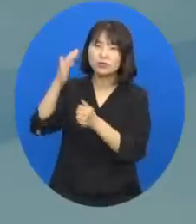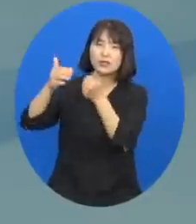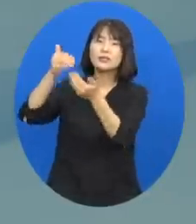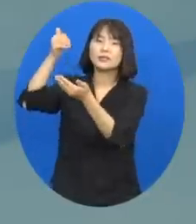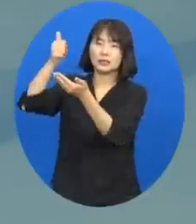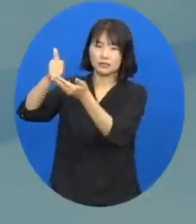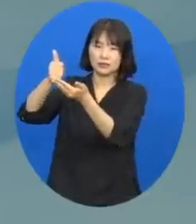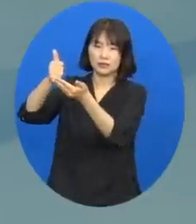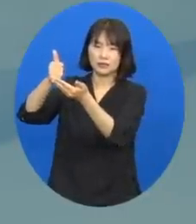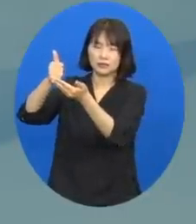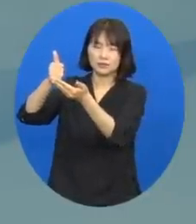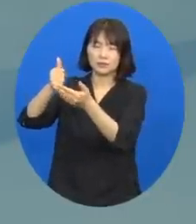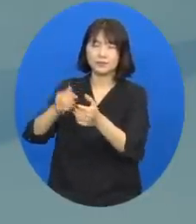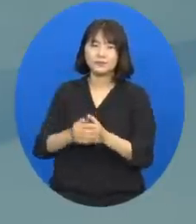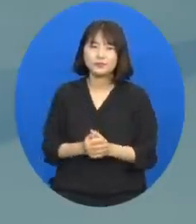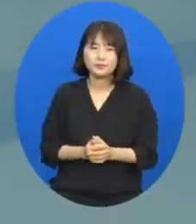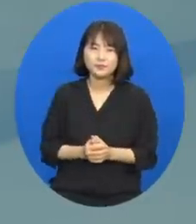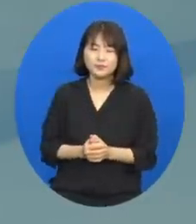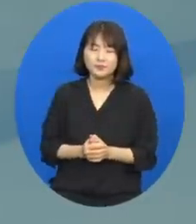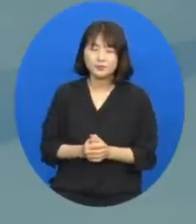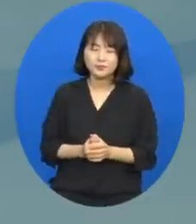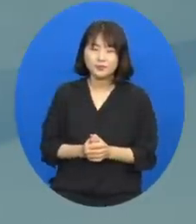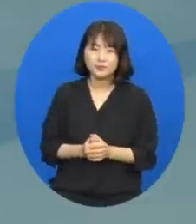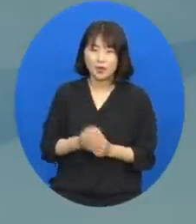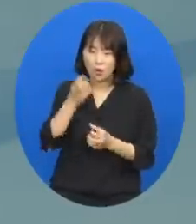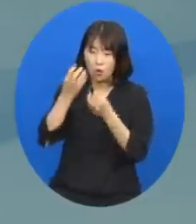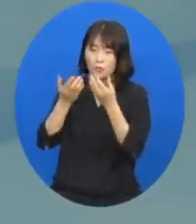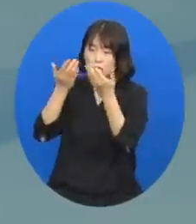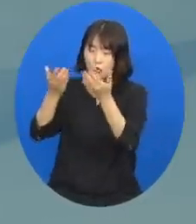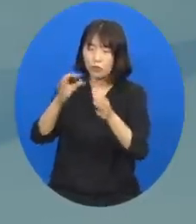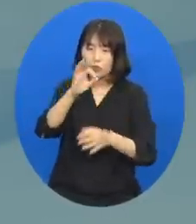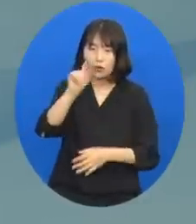삽에 시기가 해결해 되어집니다